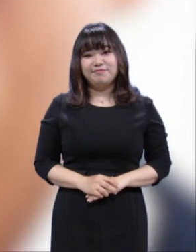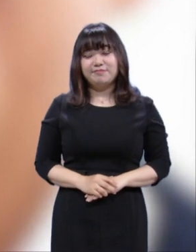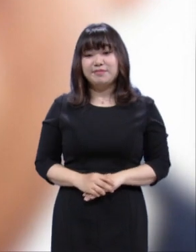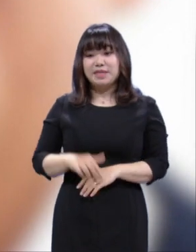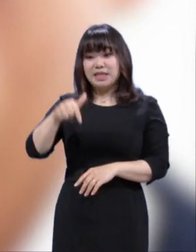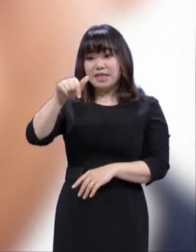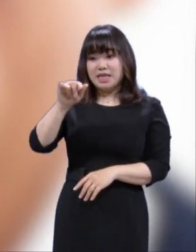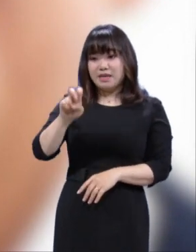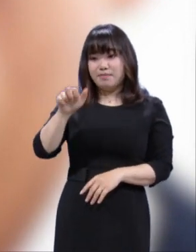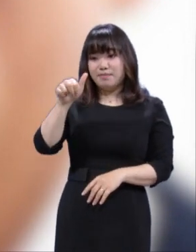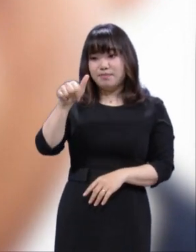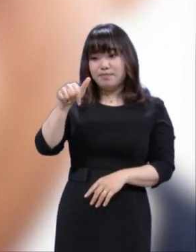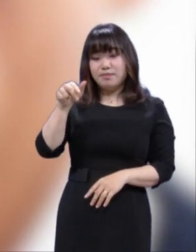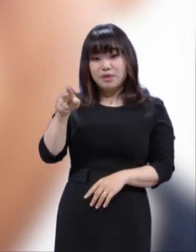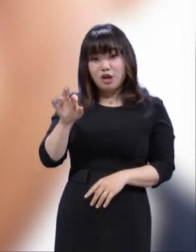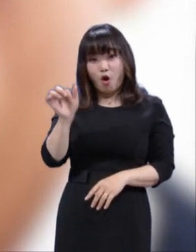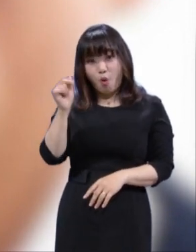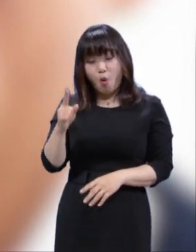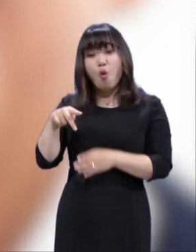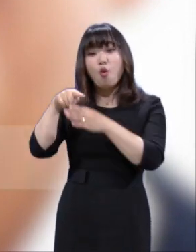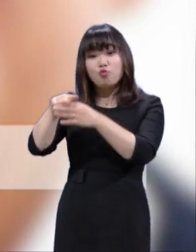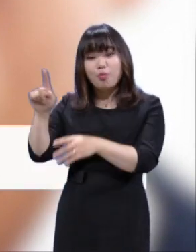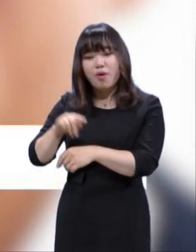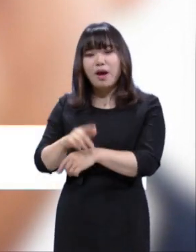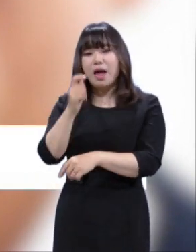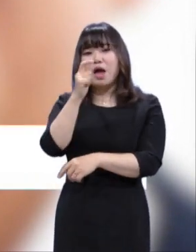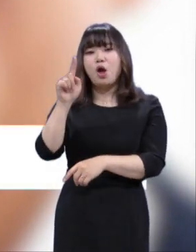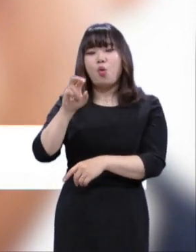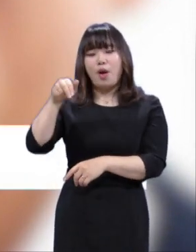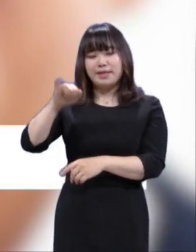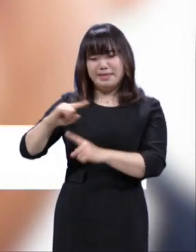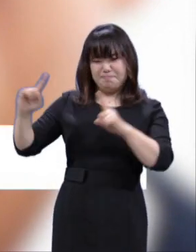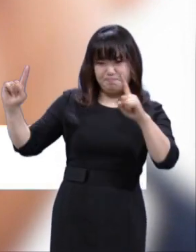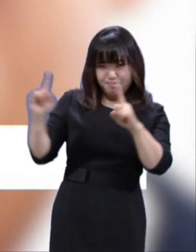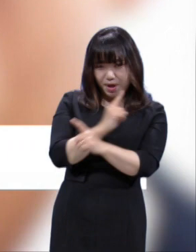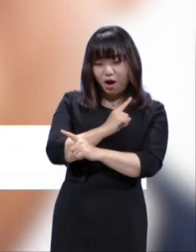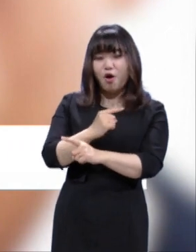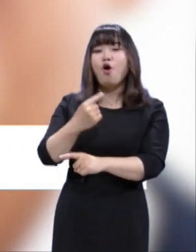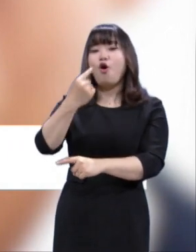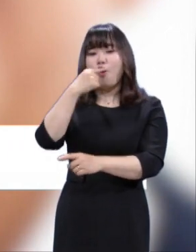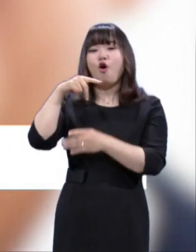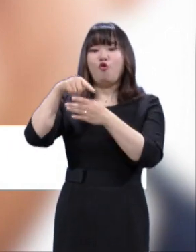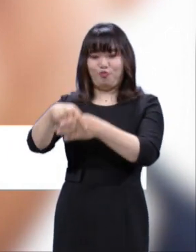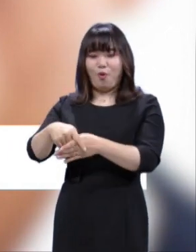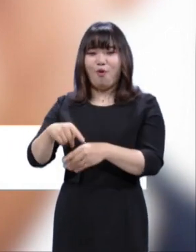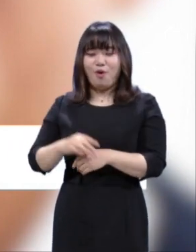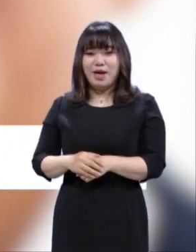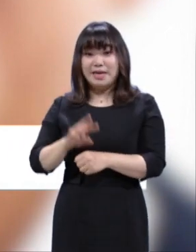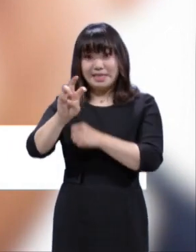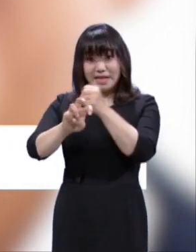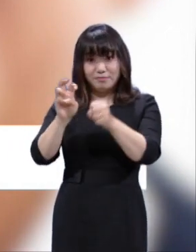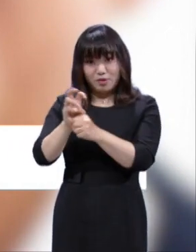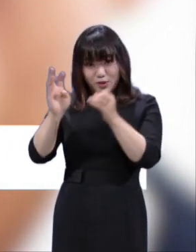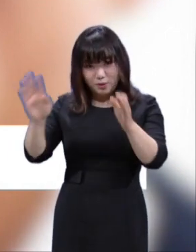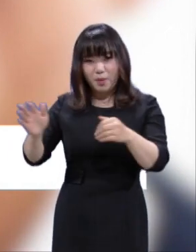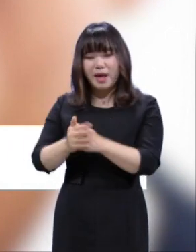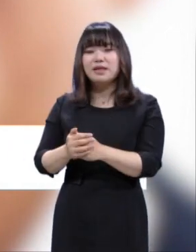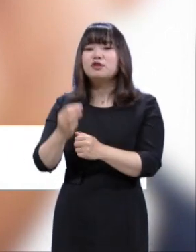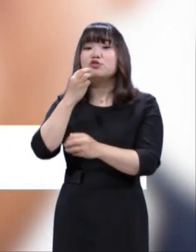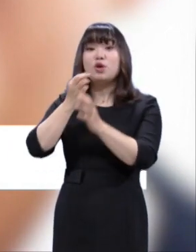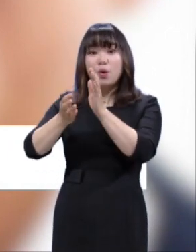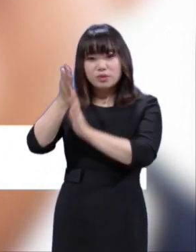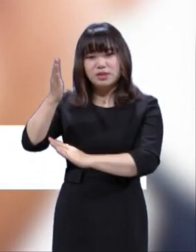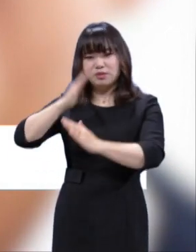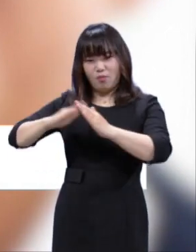국민의힘 김경호 후보는 광진을 바꾸는 구청장이라는 문구에 더해 30년간 서울시 고위 공무원을